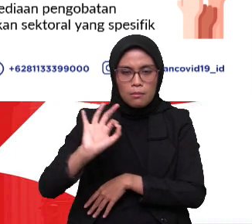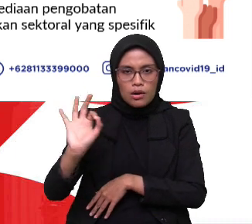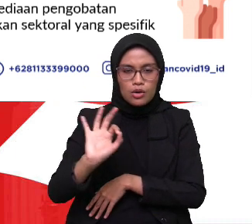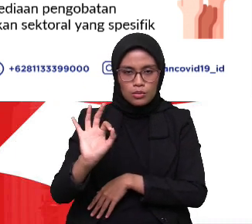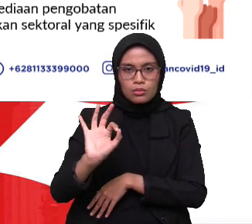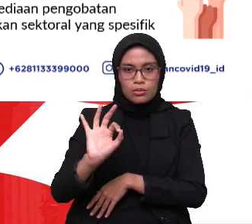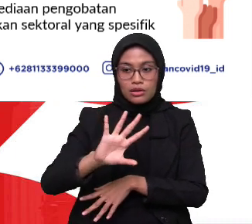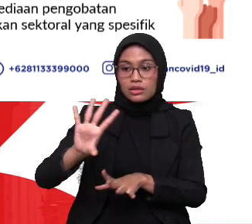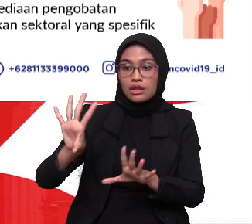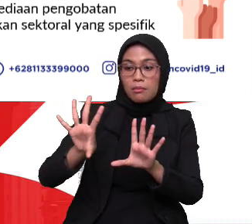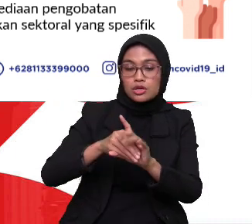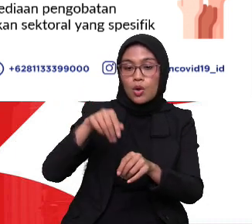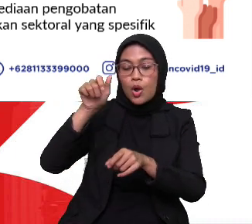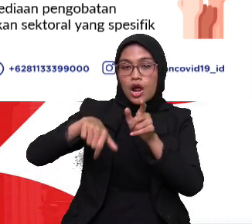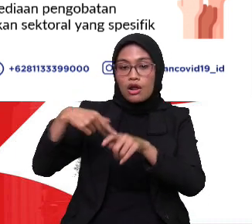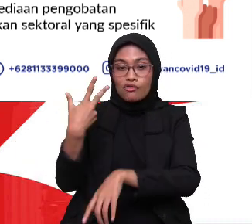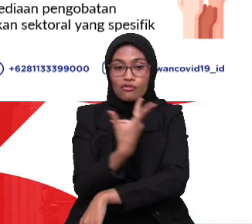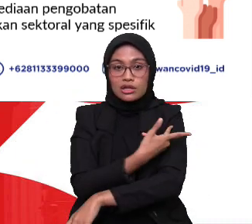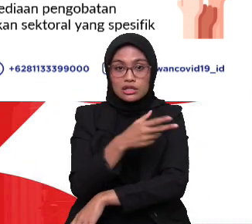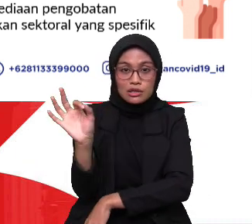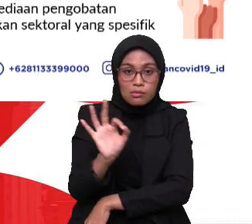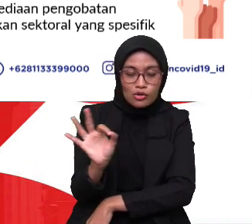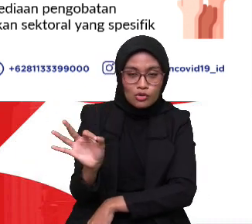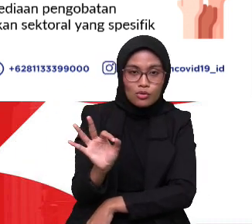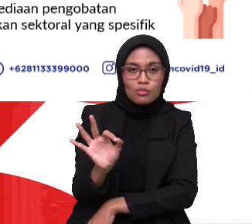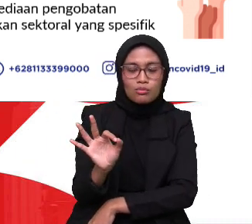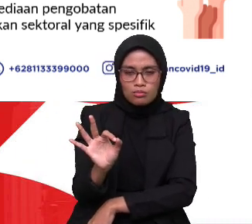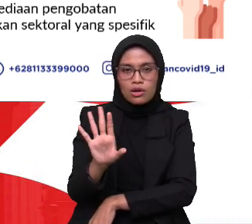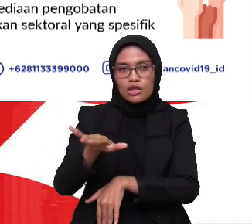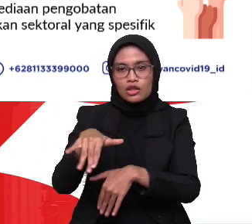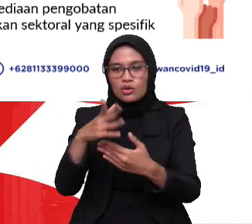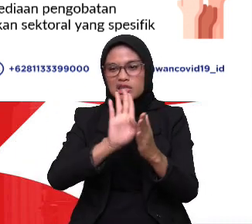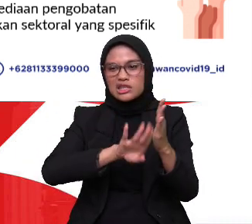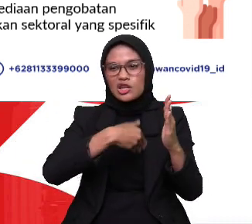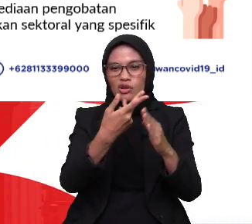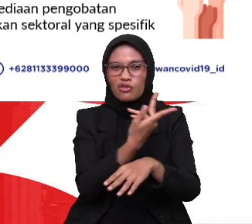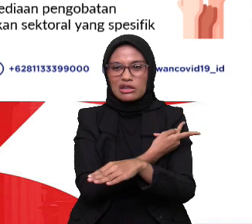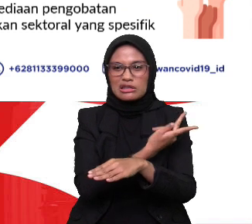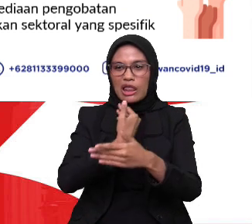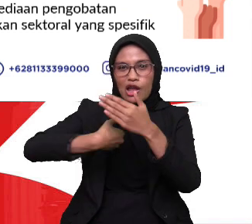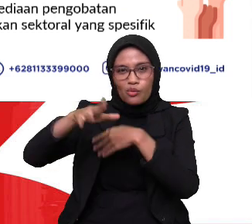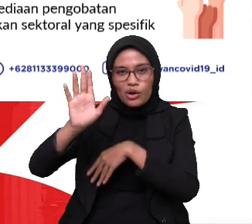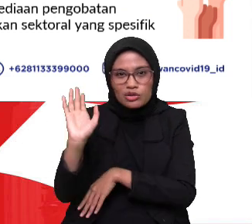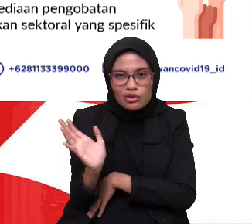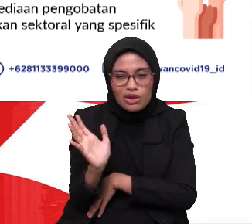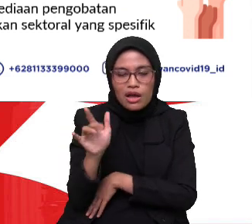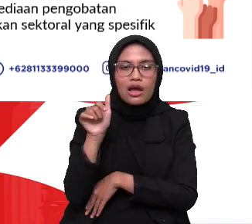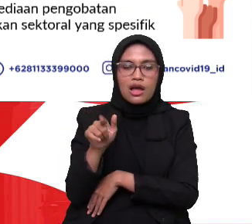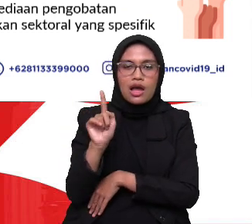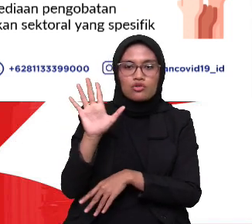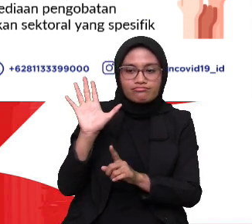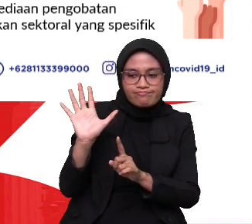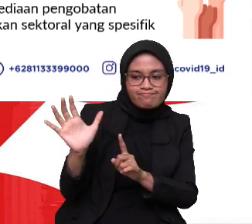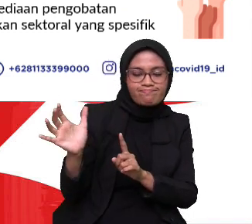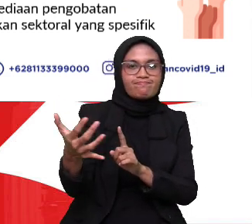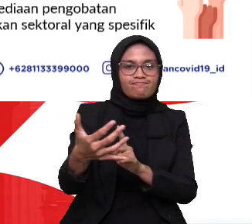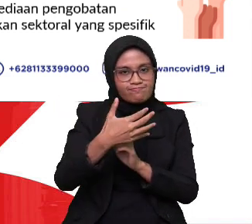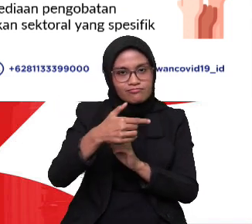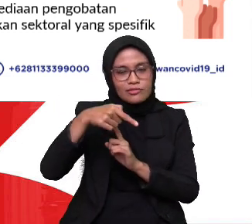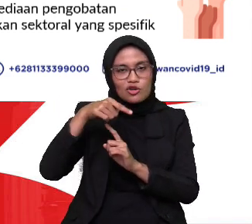yang belum divaksin dan telah melampaui jadwal penyuntikan dosis lanjutan untuk itu perlu adanya proteksi